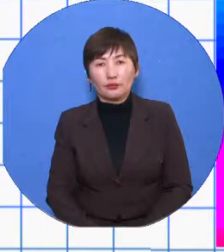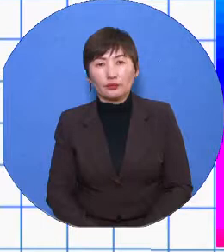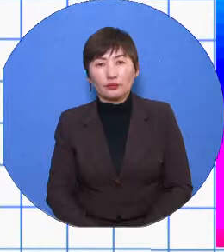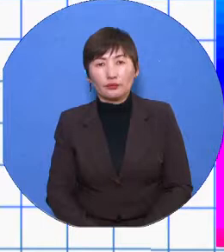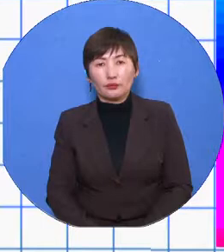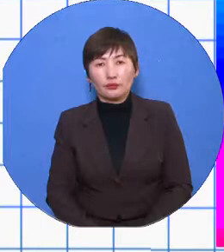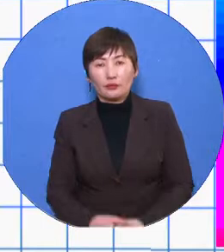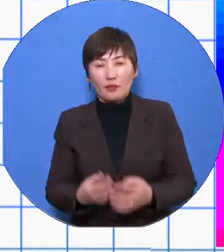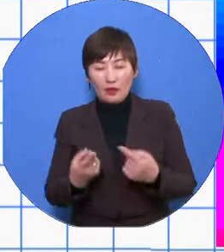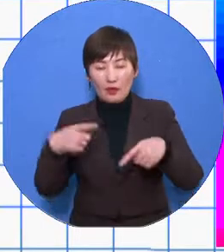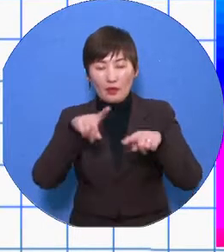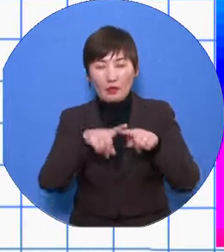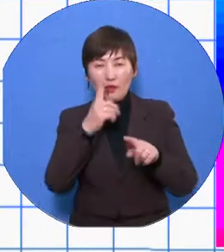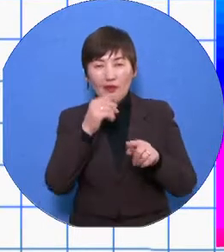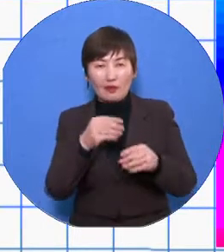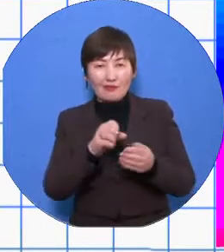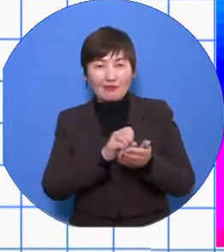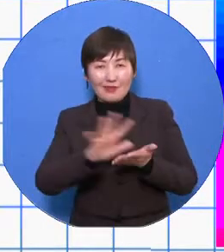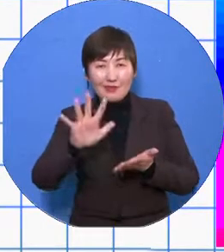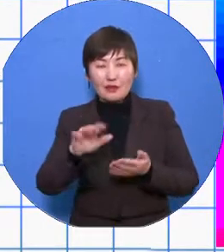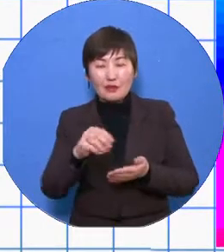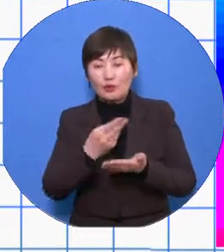За, ахин нэг цэцэрэг зурыг.